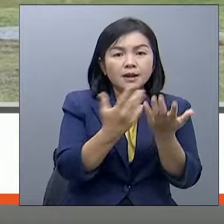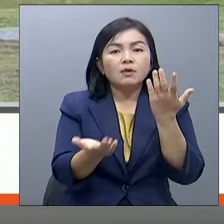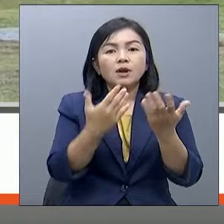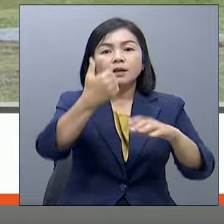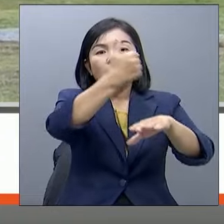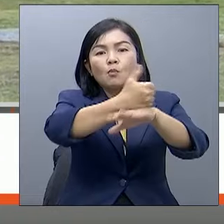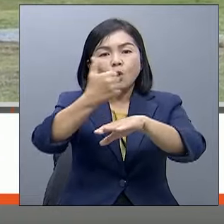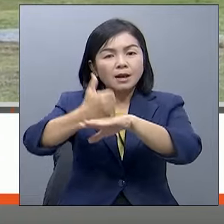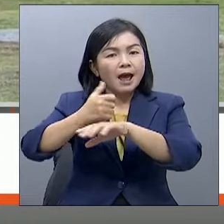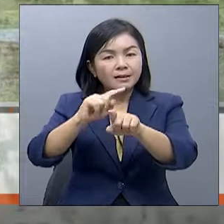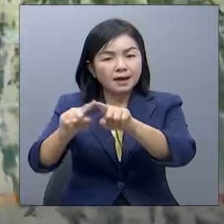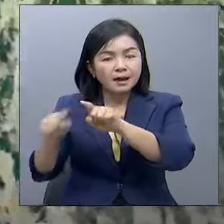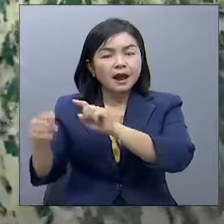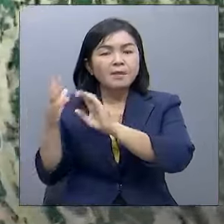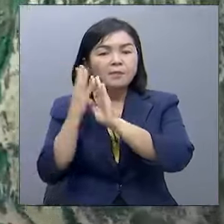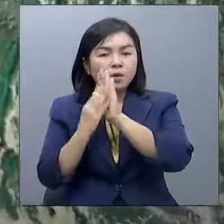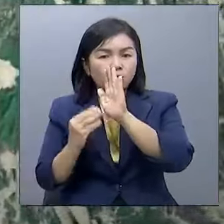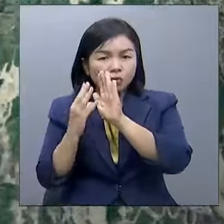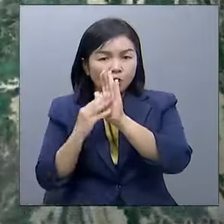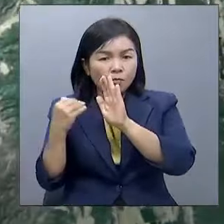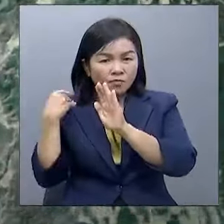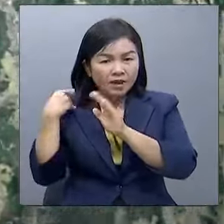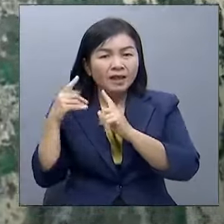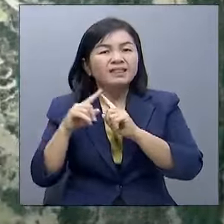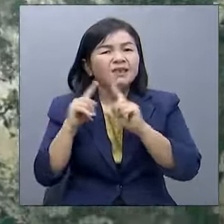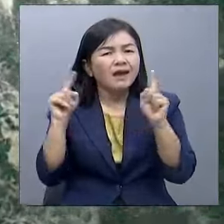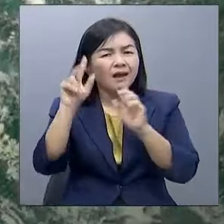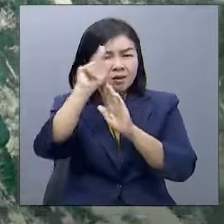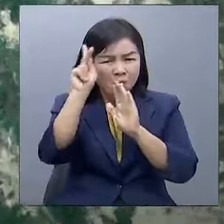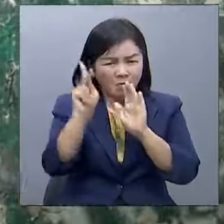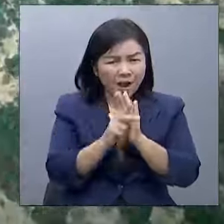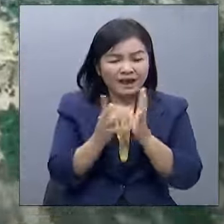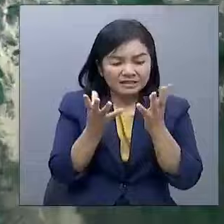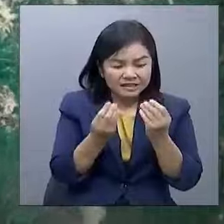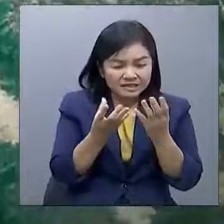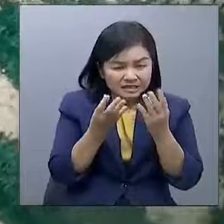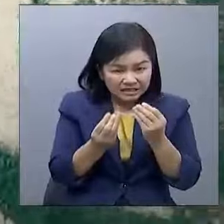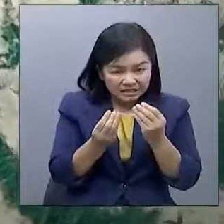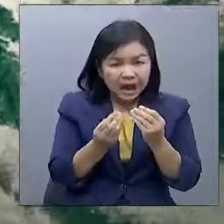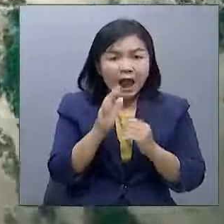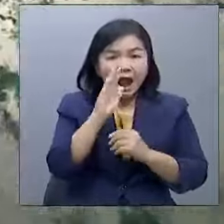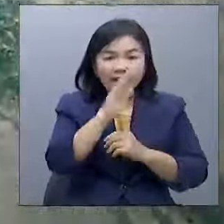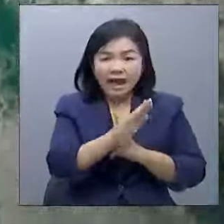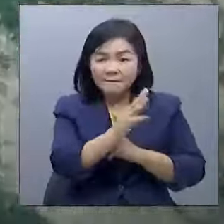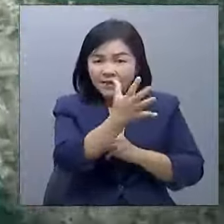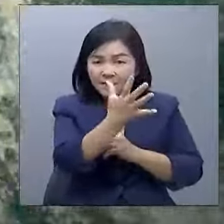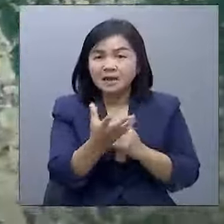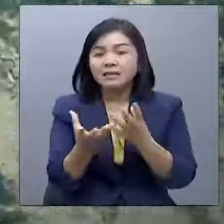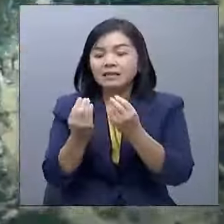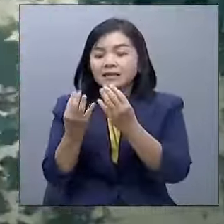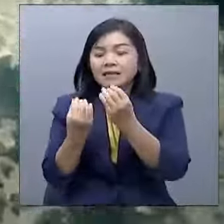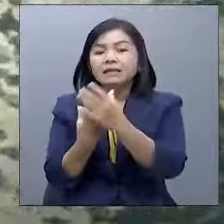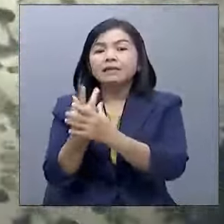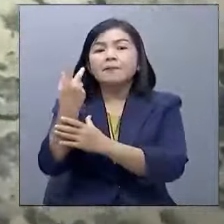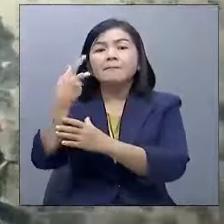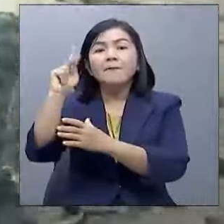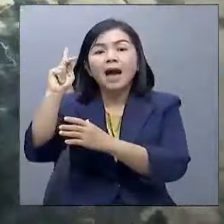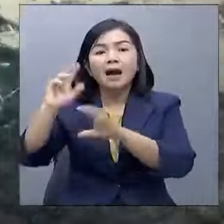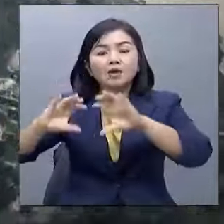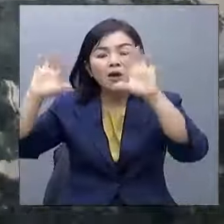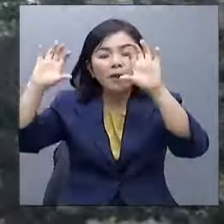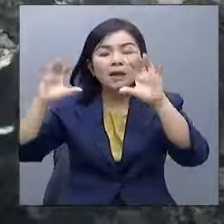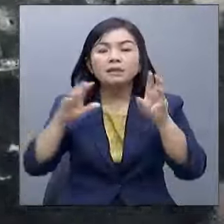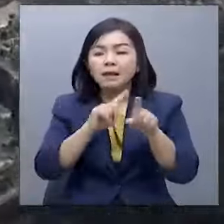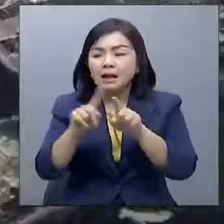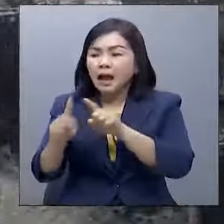ารนะคะแต่ทีนี้ค่ะกฎหมายเนี่ยไม่ได้ห้ามการขอใช้พื้นที่ป่าสงวนนะคะไม่ว่าจะเป็นรัฐหรือเอกช